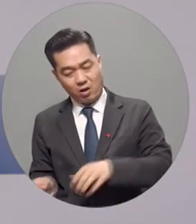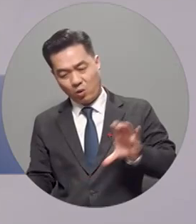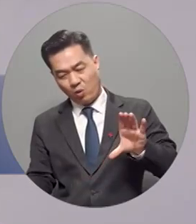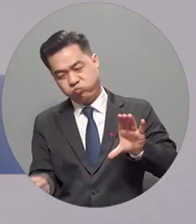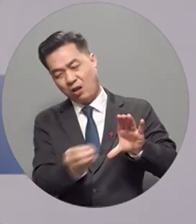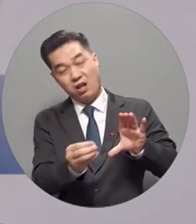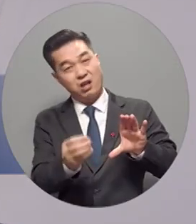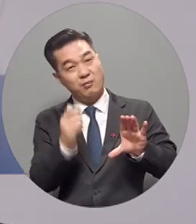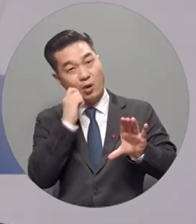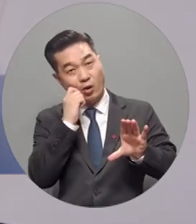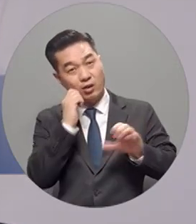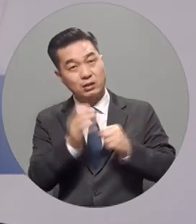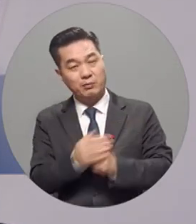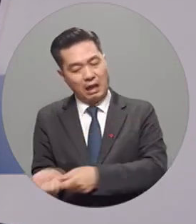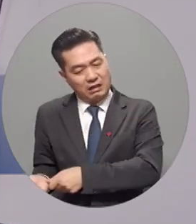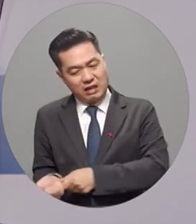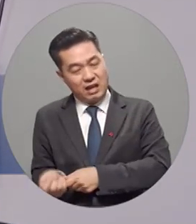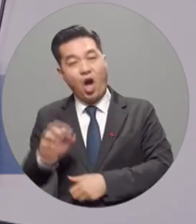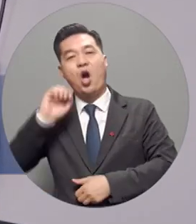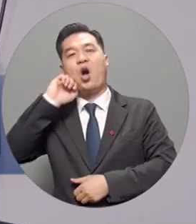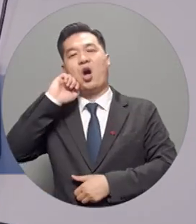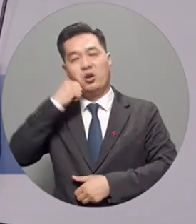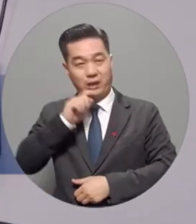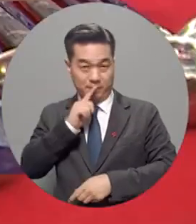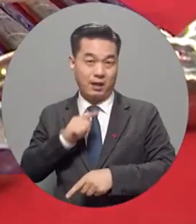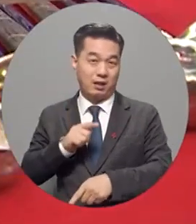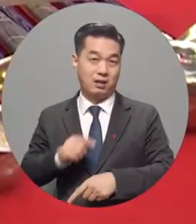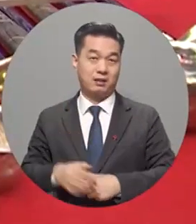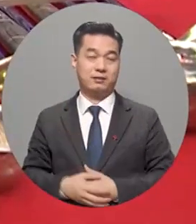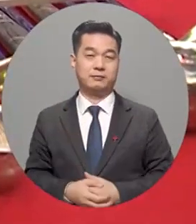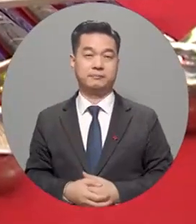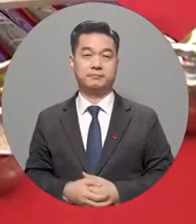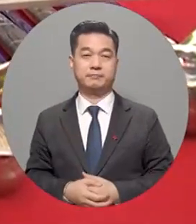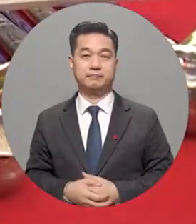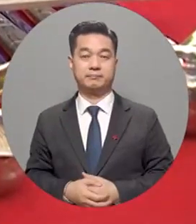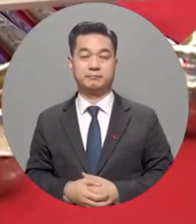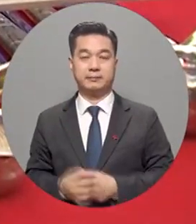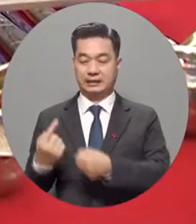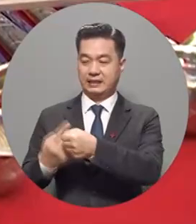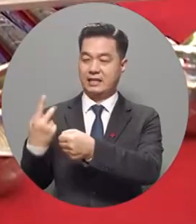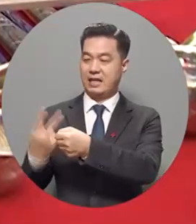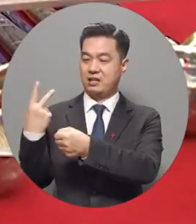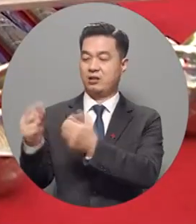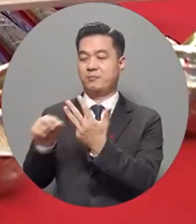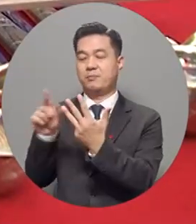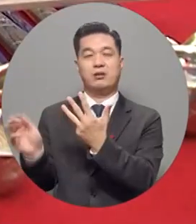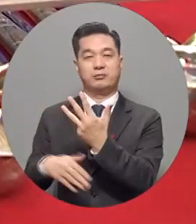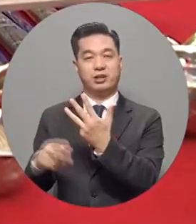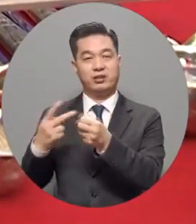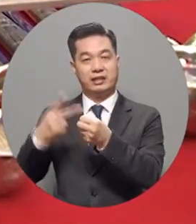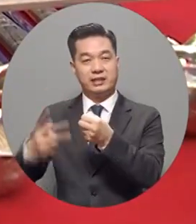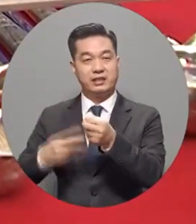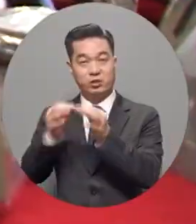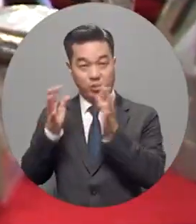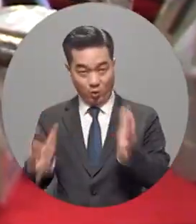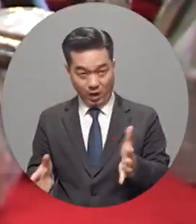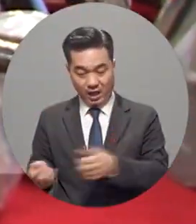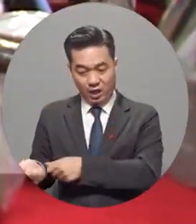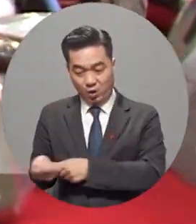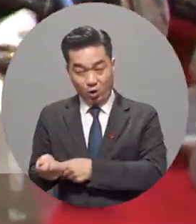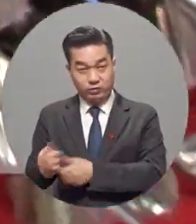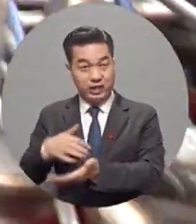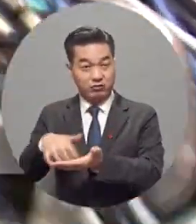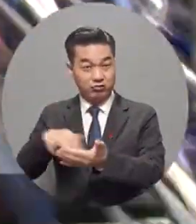굉장히 좀 치기 어렵다라는 느낌으로 제작년 8월부터 2년 동안 피의자가 들여온 골프체